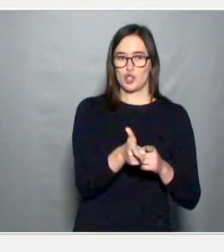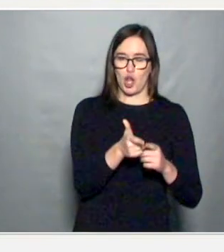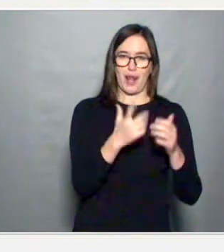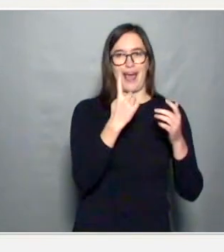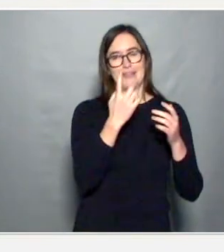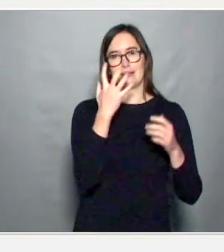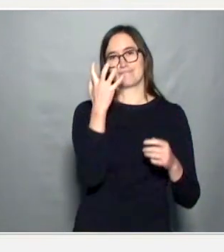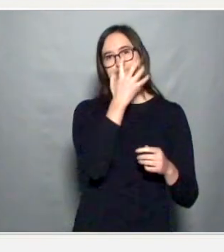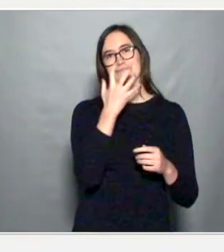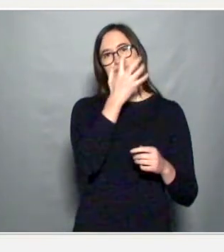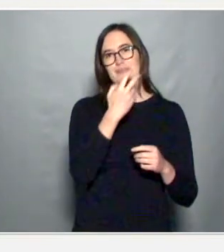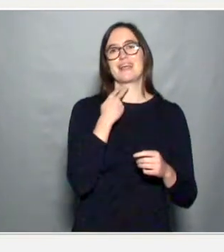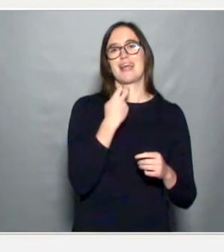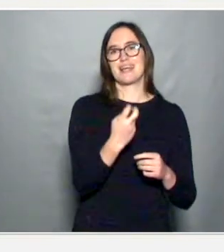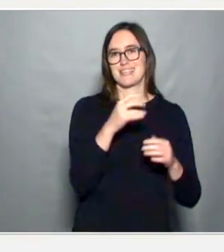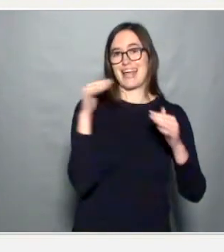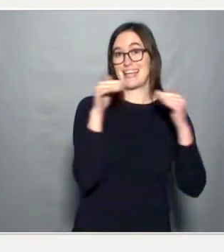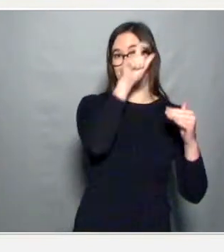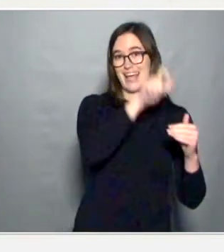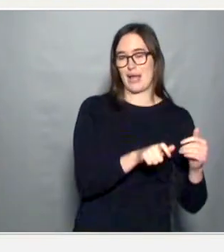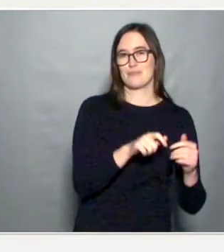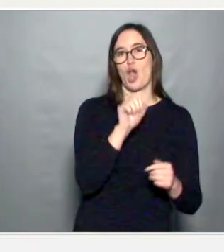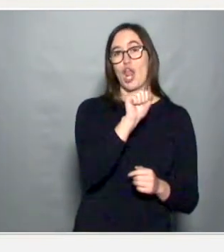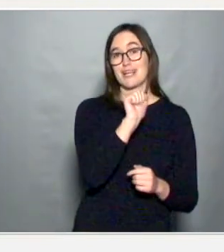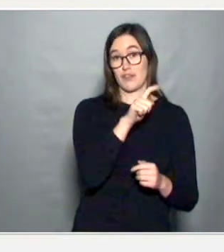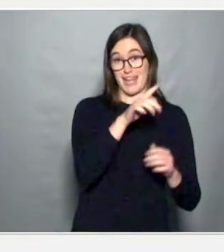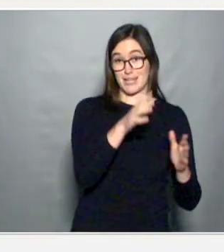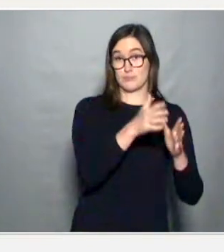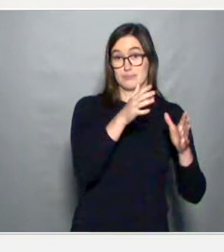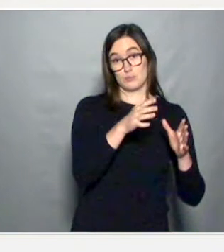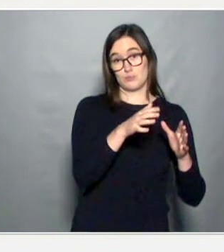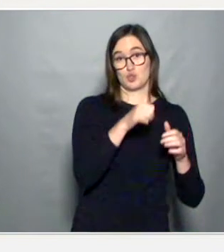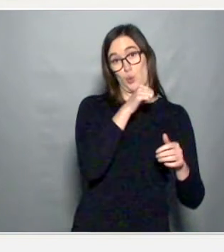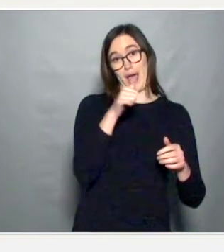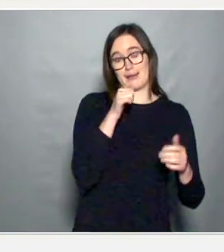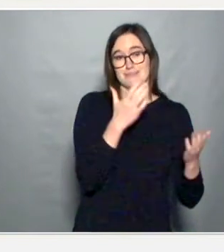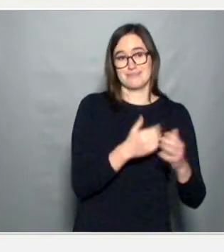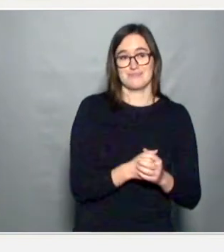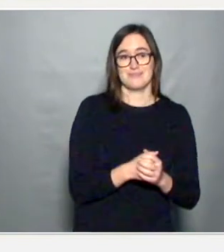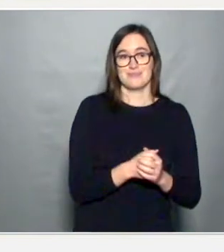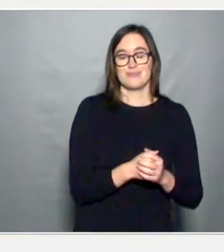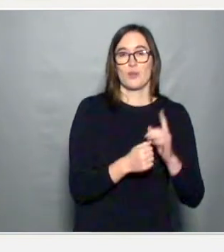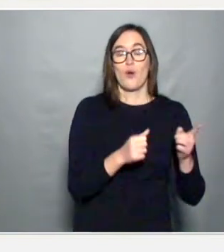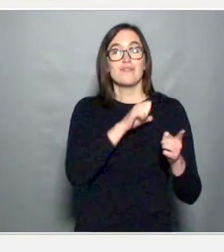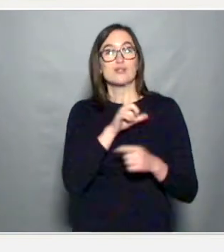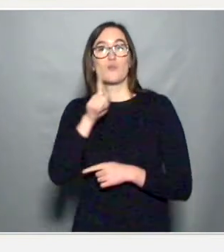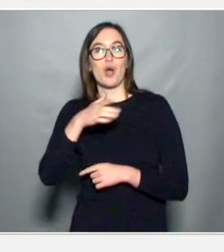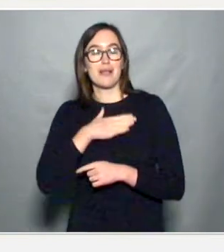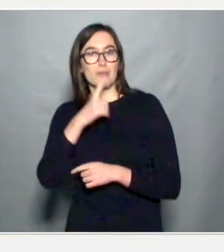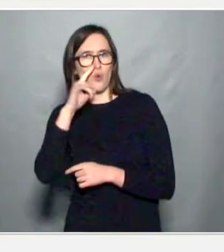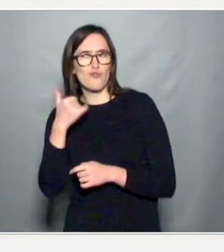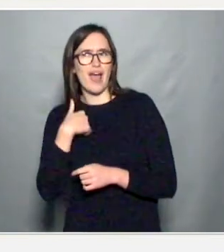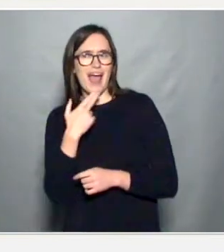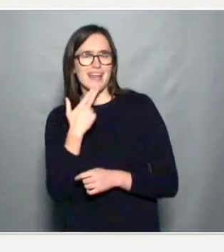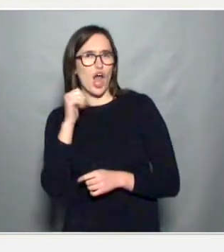väldigt stor grekisk krigare, nämligen Alexander den store. Frågar man istället min mamma varför jag heter